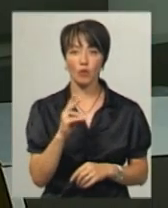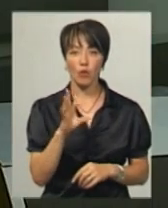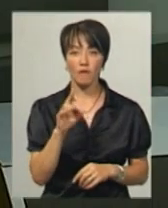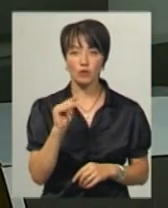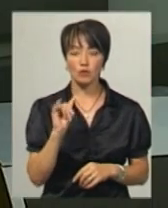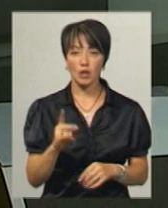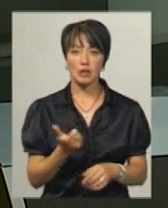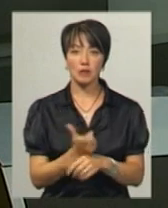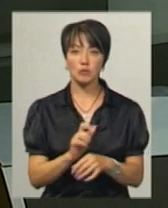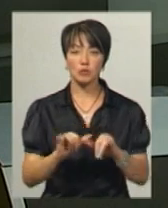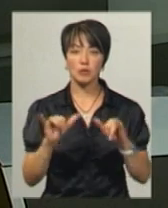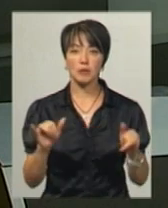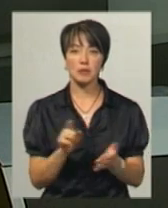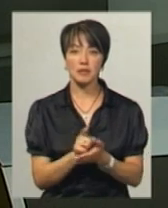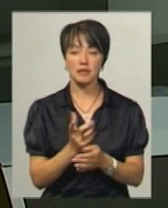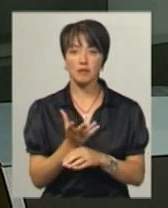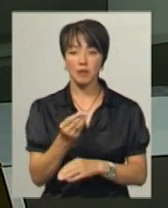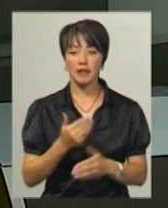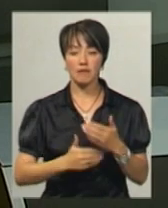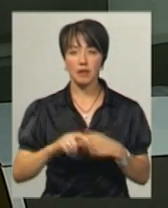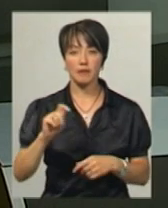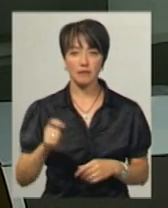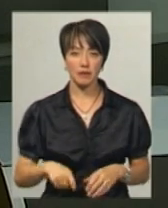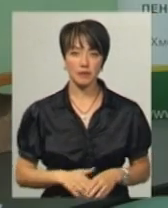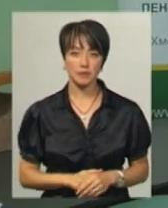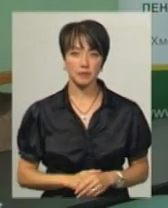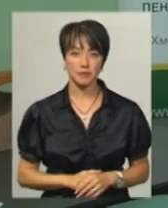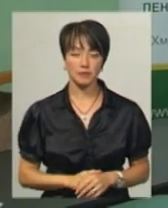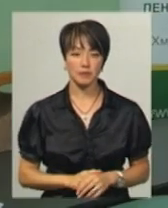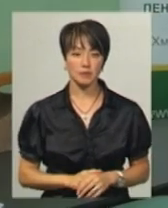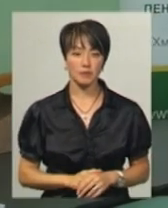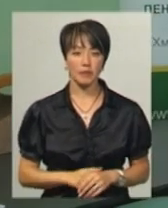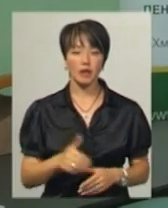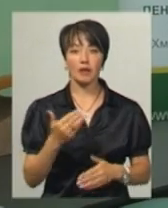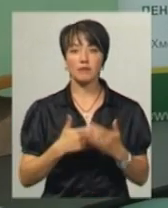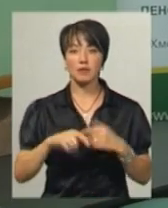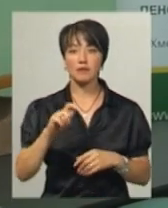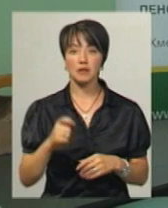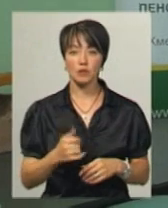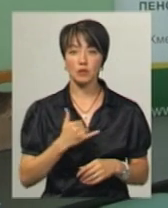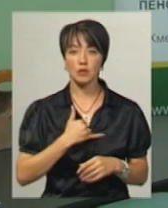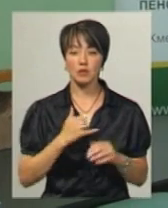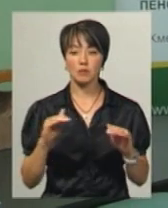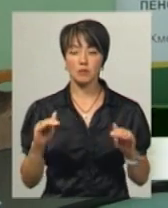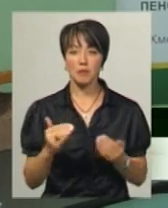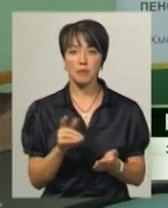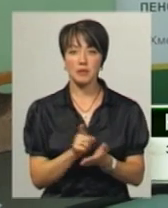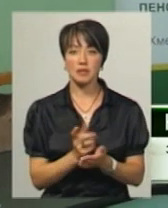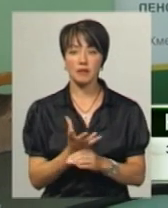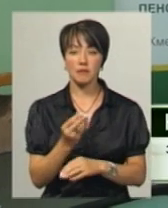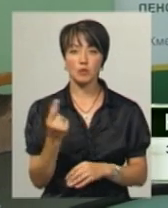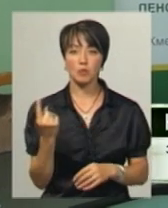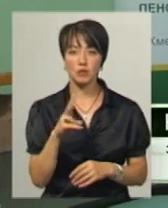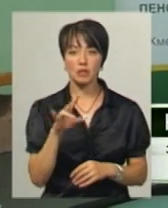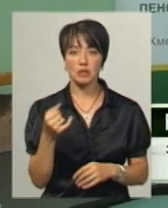найбільше зросли пенсійні виплати інвалідам війни. Інваліди війни в нас мінімальна їх пенсійна виплата до